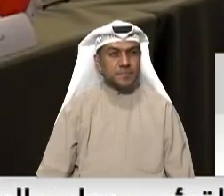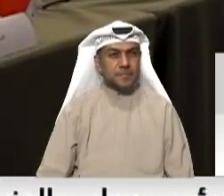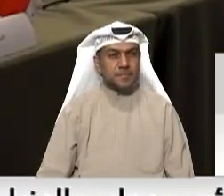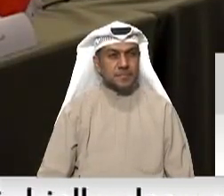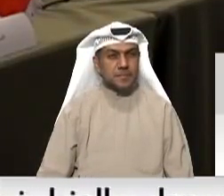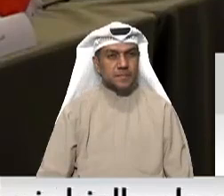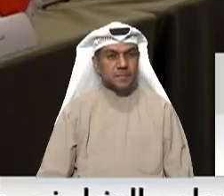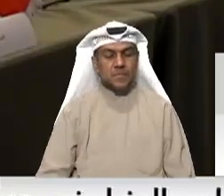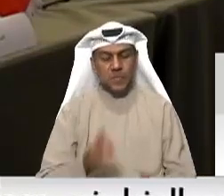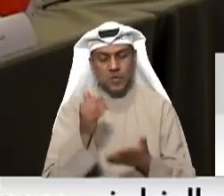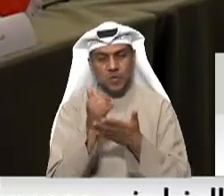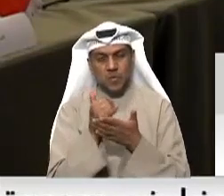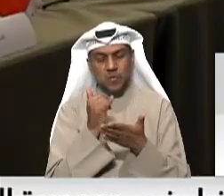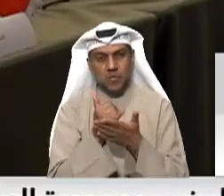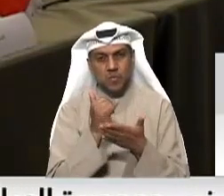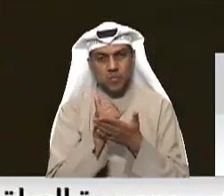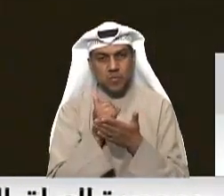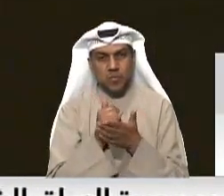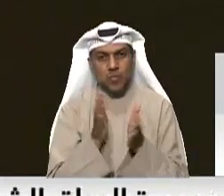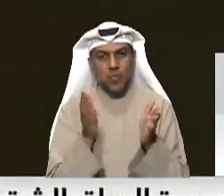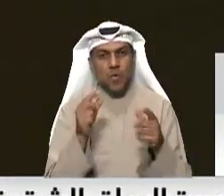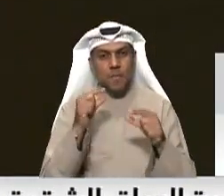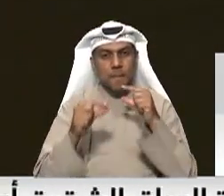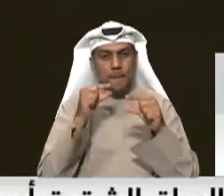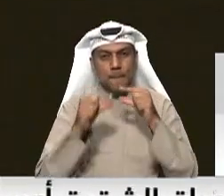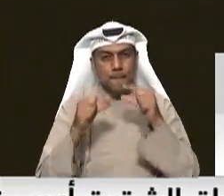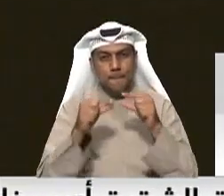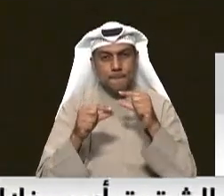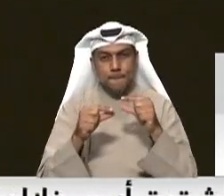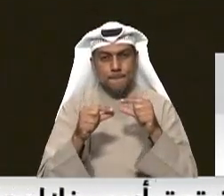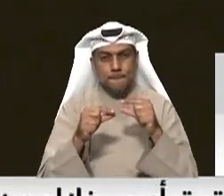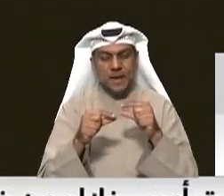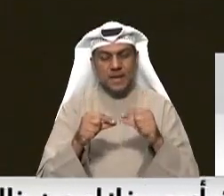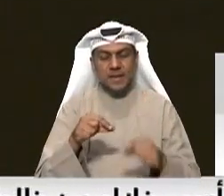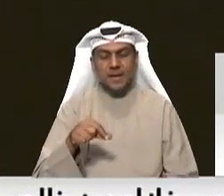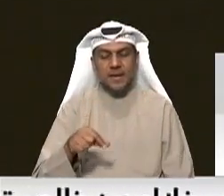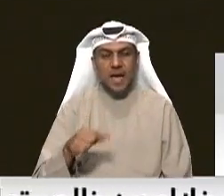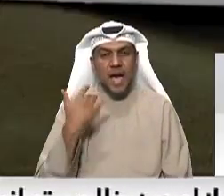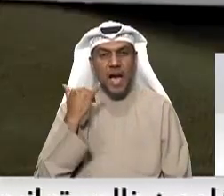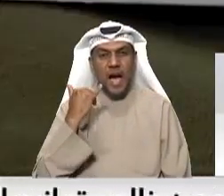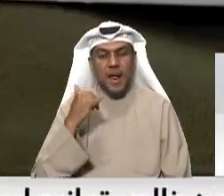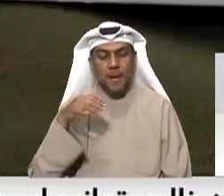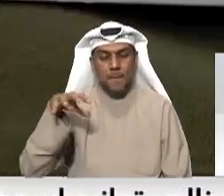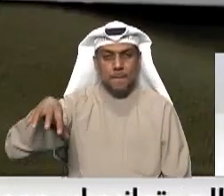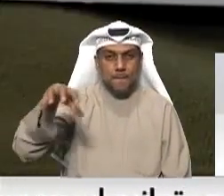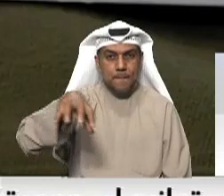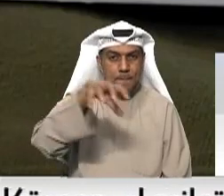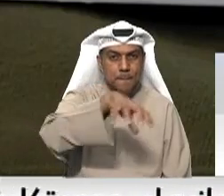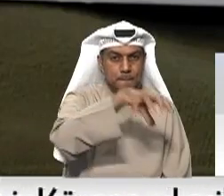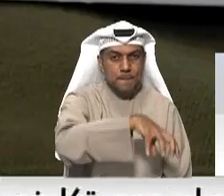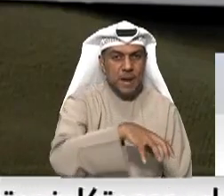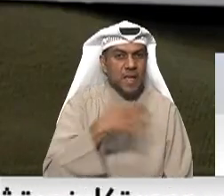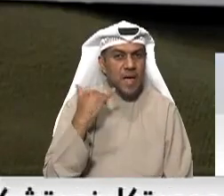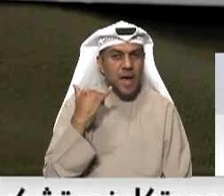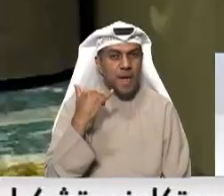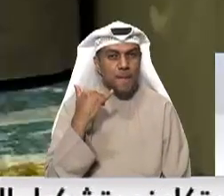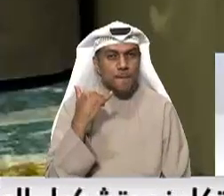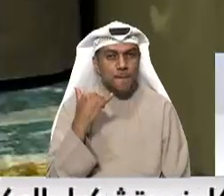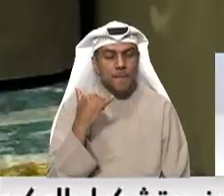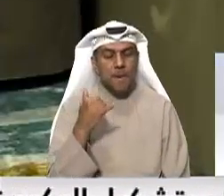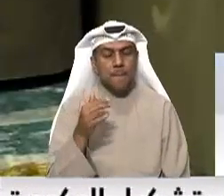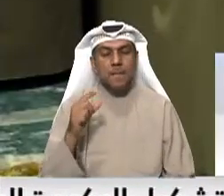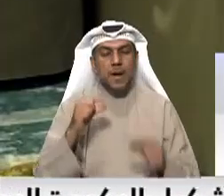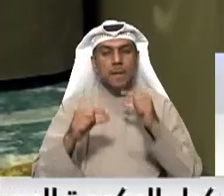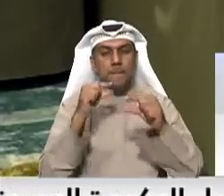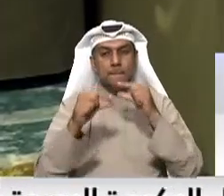شارك الأمين العام لاتحاد مصارف الكويت دكتور حمد الحساوي اليوم في اجتماع للأمناء العامين لجمعيات المصارف العربية عقد